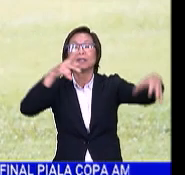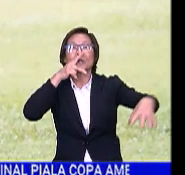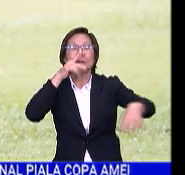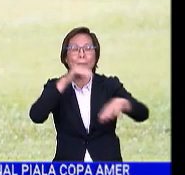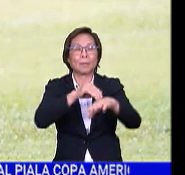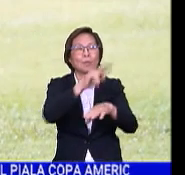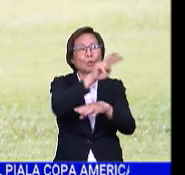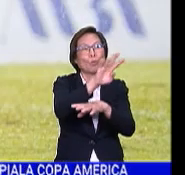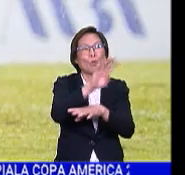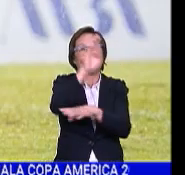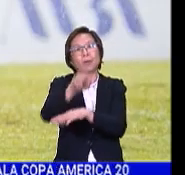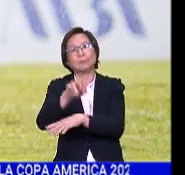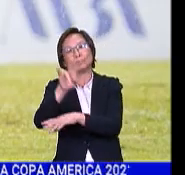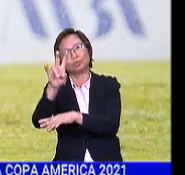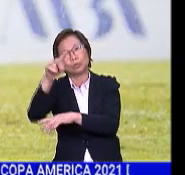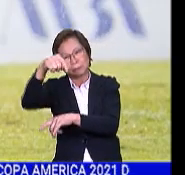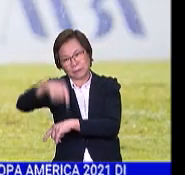24juli ini